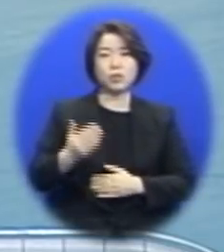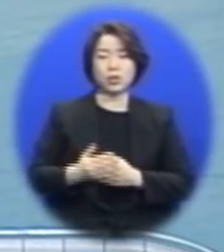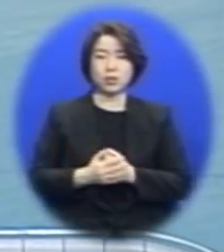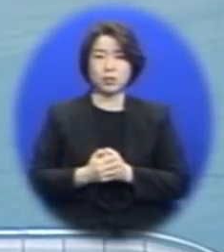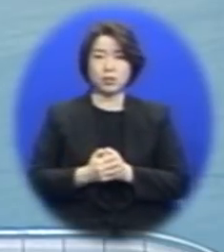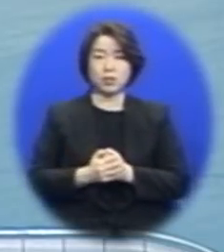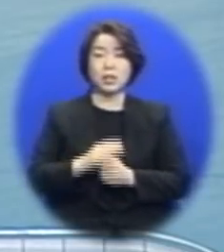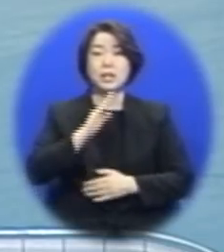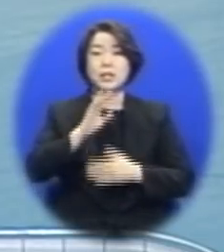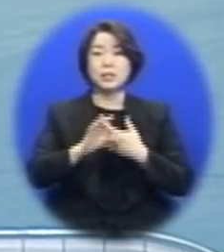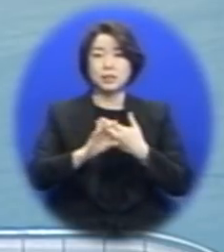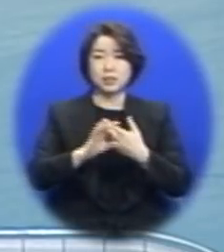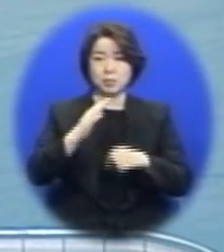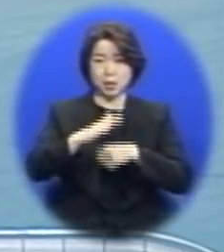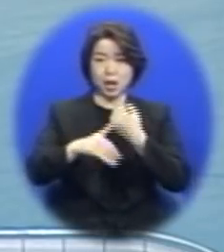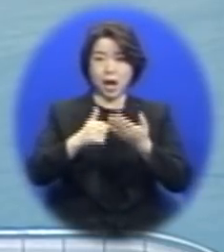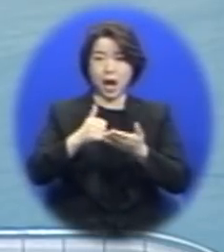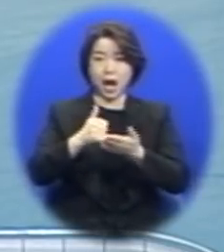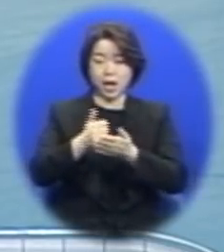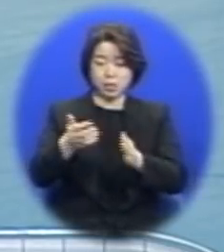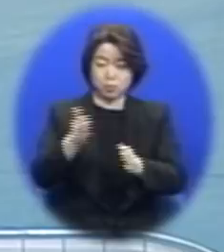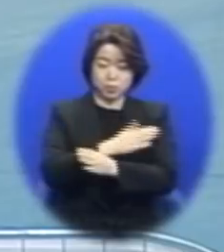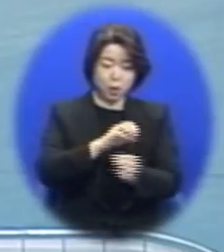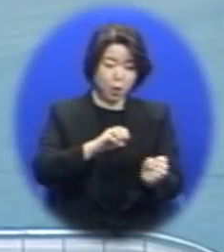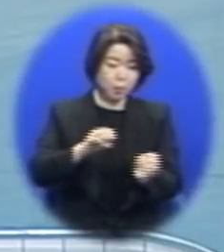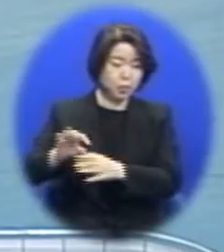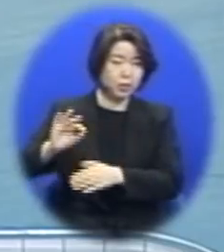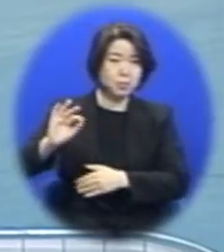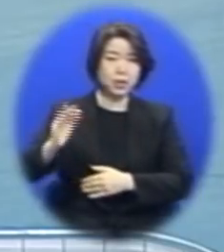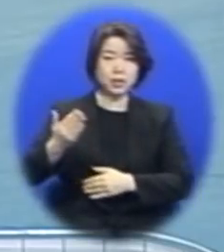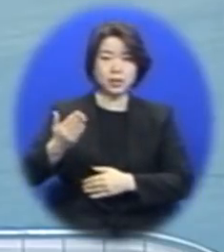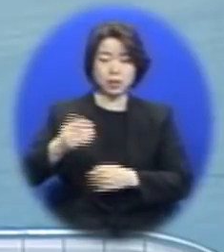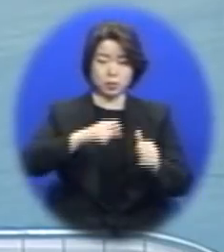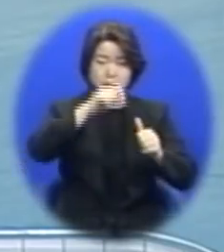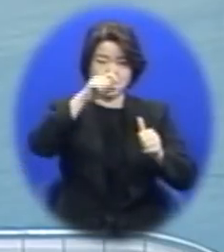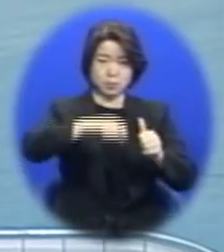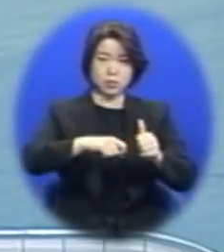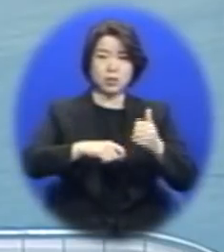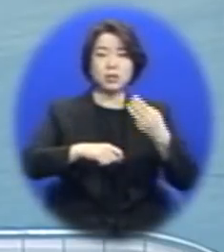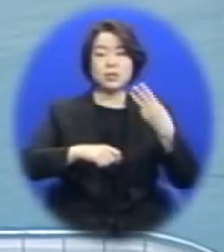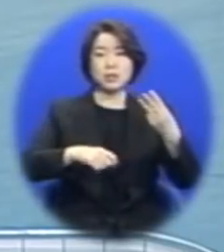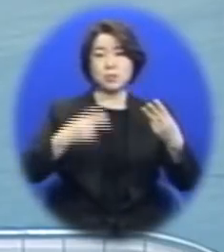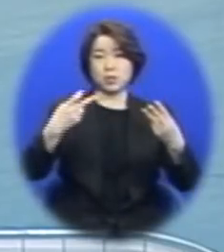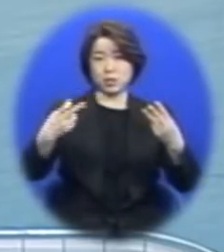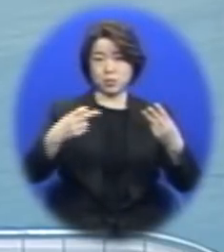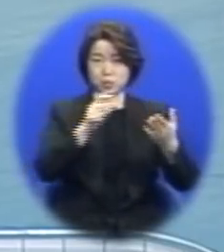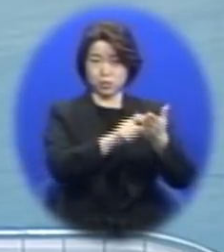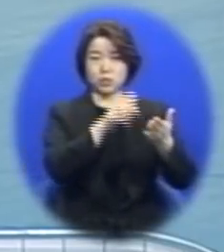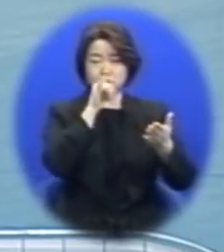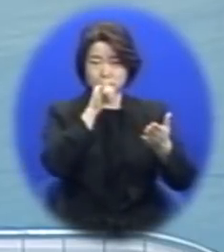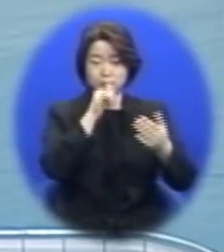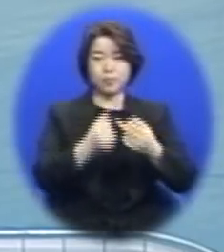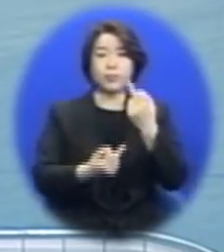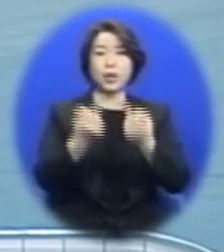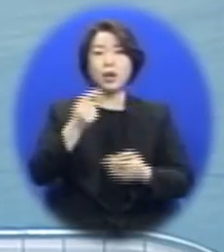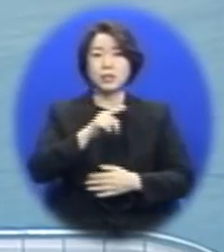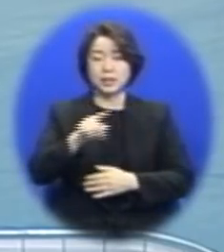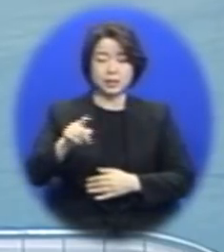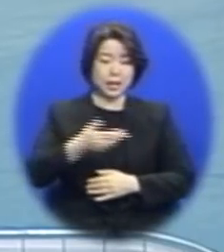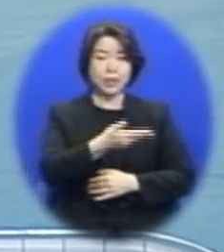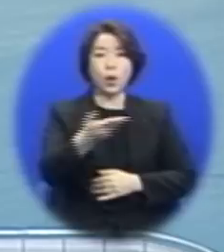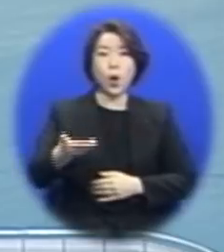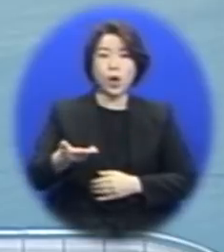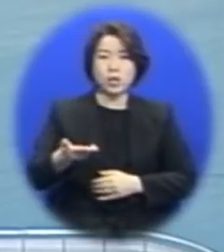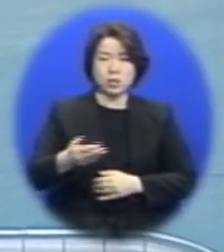그러면 하나님으로부터 버림을 받게 된다고 히브리서 3장 12절에 말씀합니다. 형제들아, 너희는 삼가 혹 너희